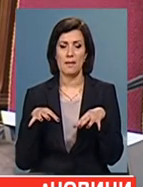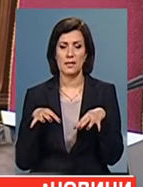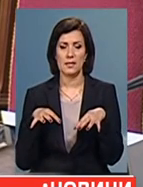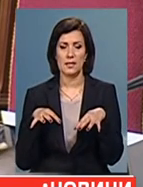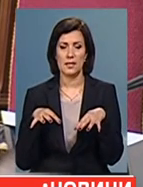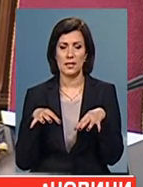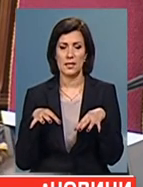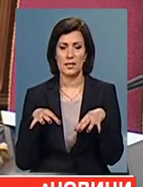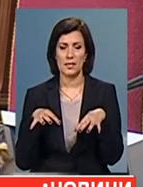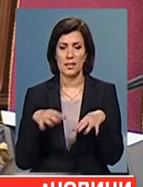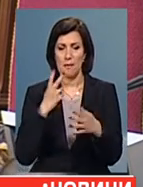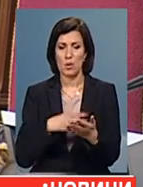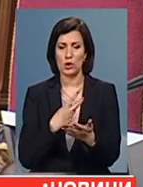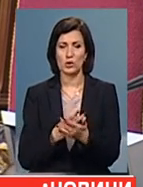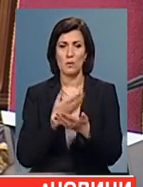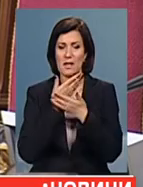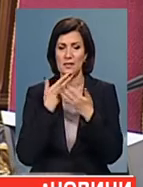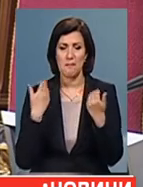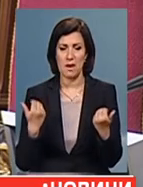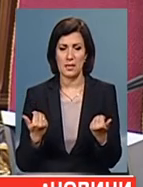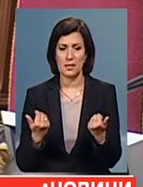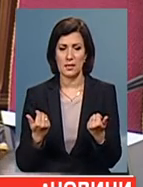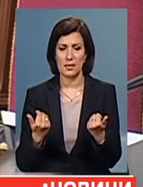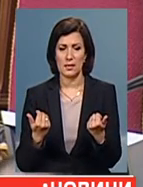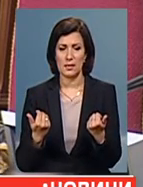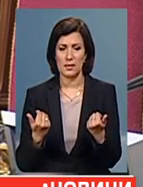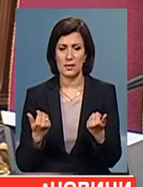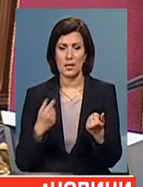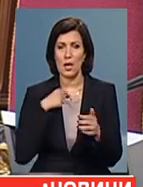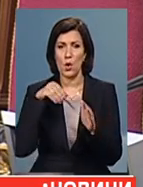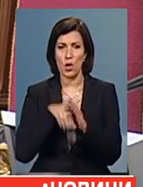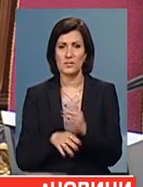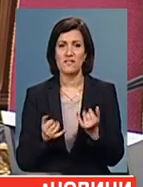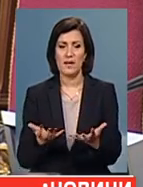рейтингове голосування продемонструвало, немає голосів для прийняття рішень.